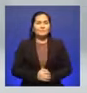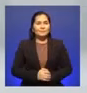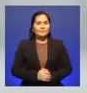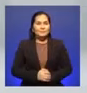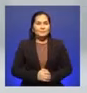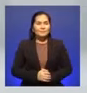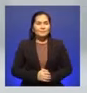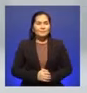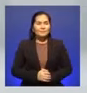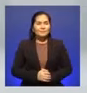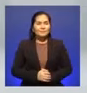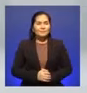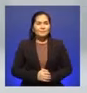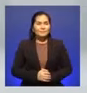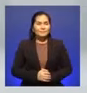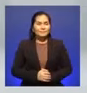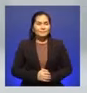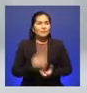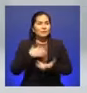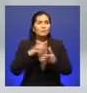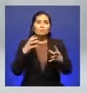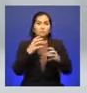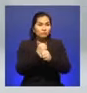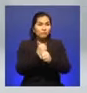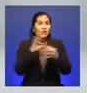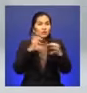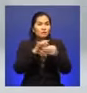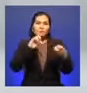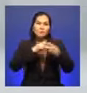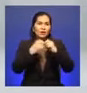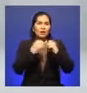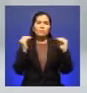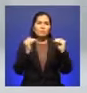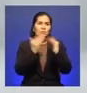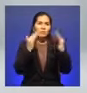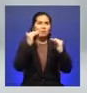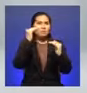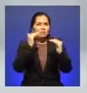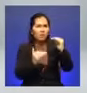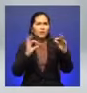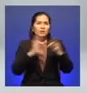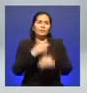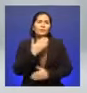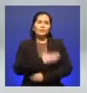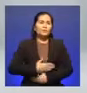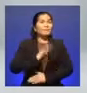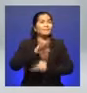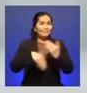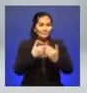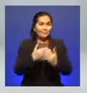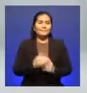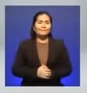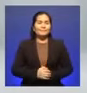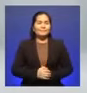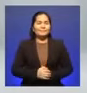วันนี้นะคะก็จะเป็นภาพสรุปปิดเรื่องความเหลื่อมล้ำที่เกิดขึ้นทางสุขภาพทั้งหมดค่ะคงไม่มีภา